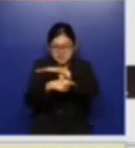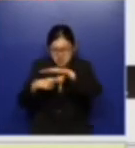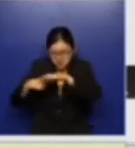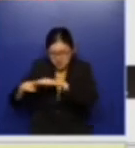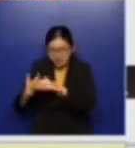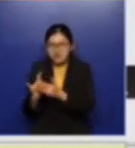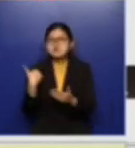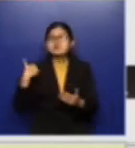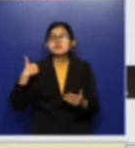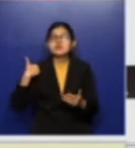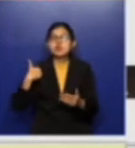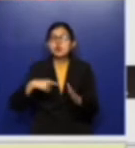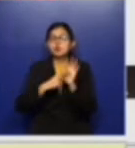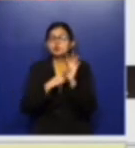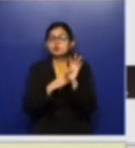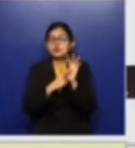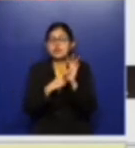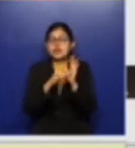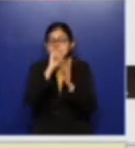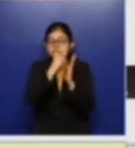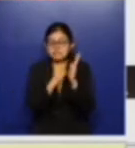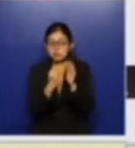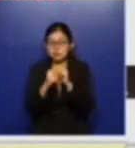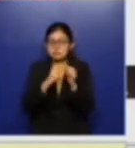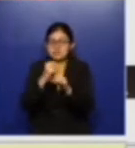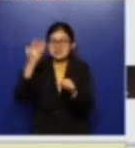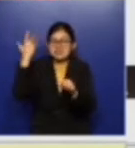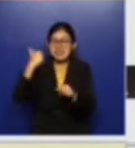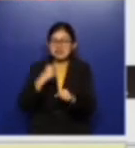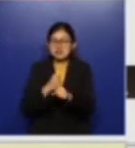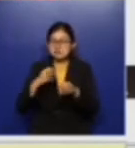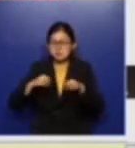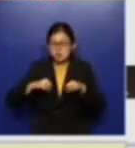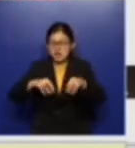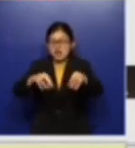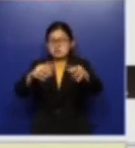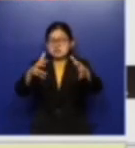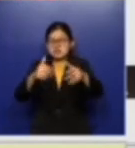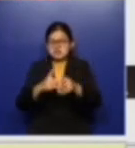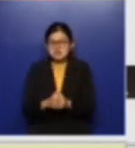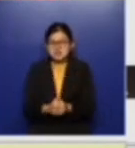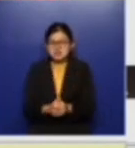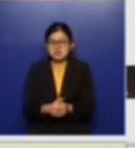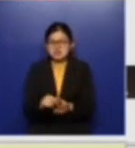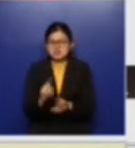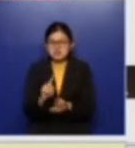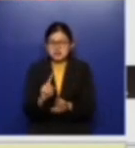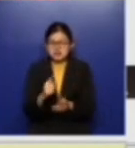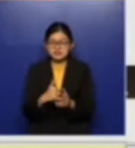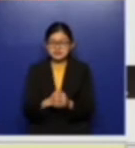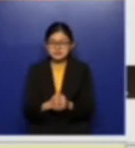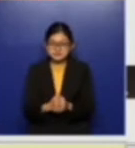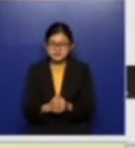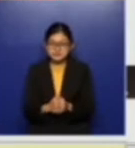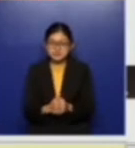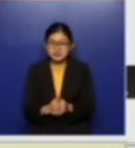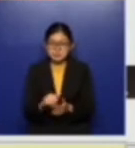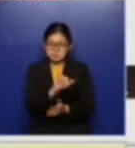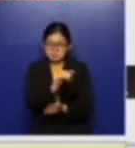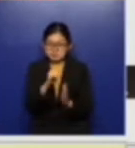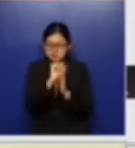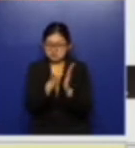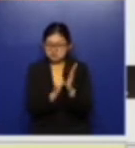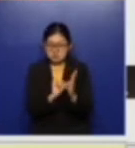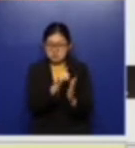ตัวอย่างหลายจังหวัดที่ไม่ได้ทำนาเมื่อปีที่แล้วนะครับฝนทิ้งช่วงแล้วก็บางจังหวัด